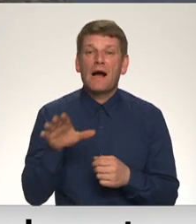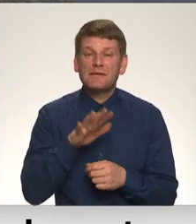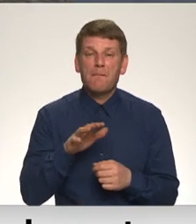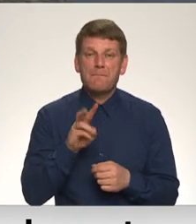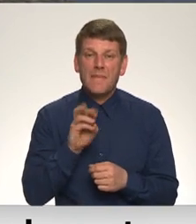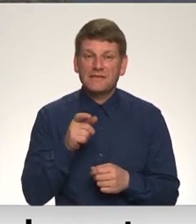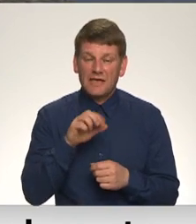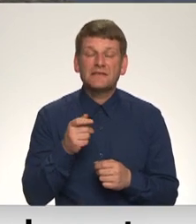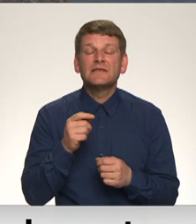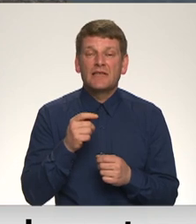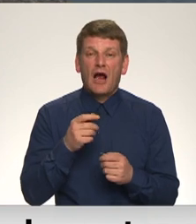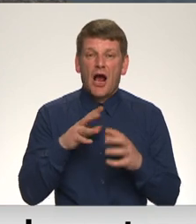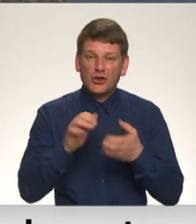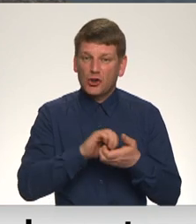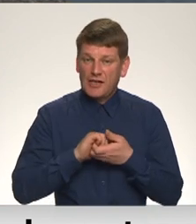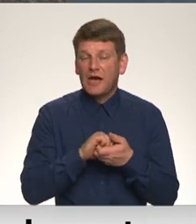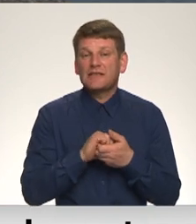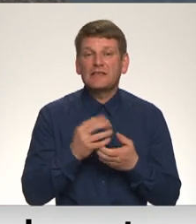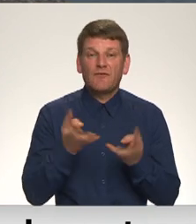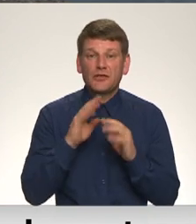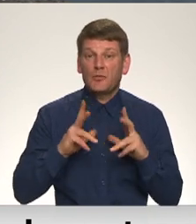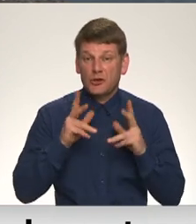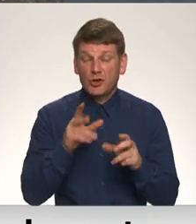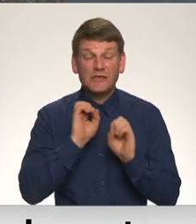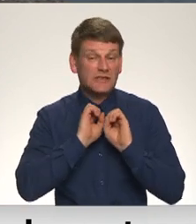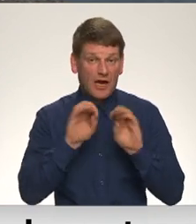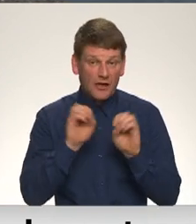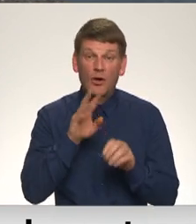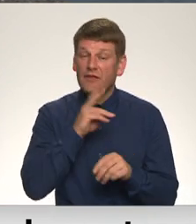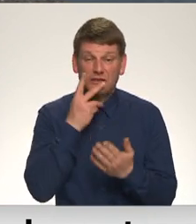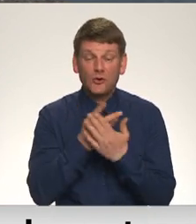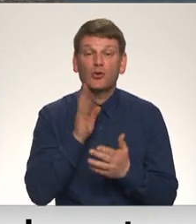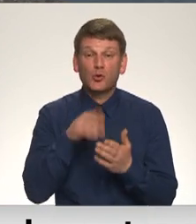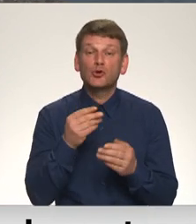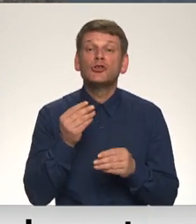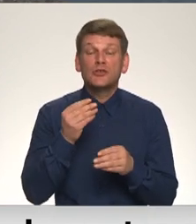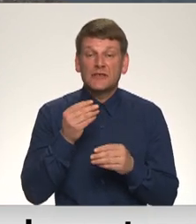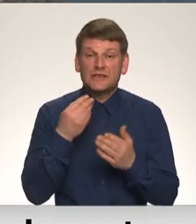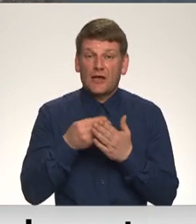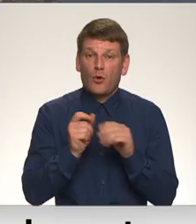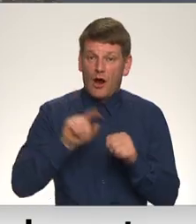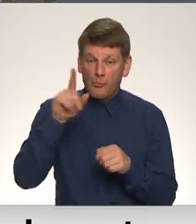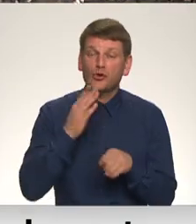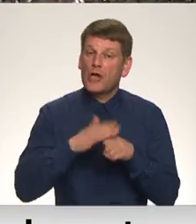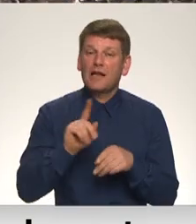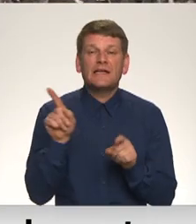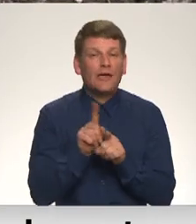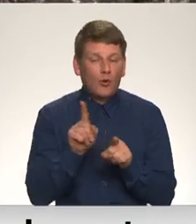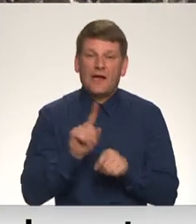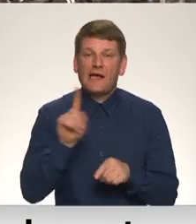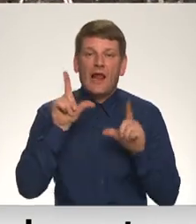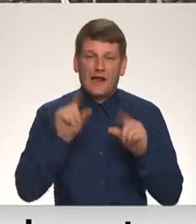valdes priekšsētājs rakstiskā komentārā skaidro, ka neraugoties uz cenu kāpumu šķelda tik un tā esot lētākais